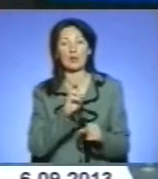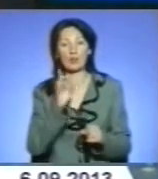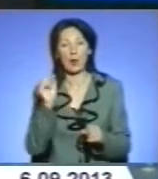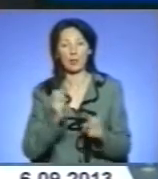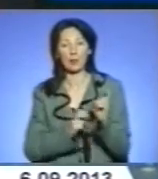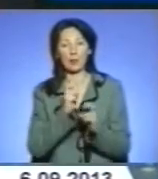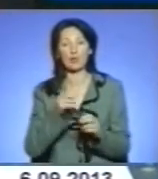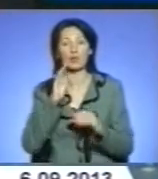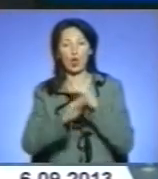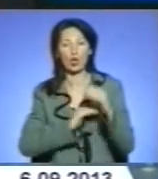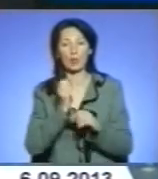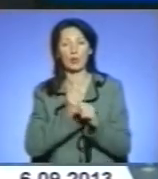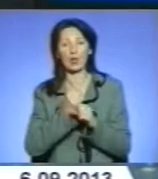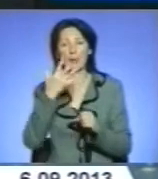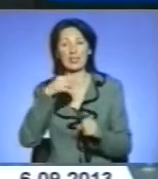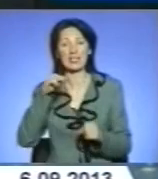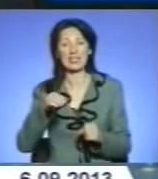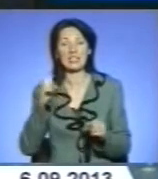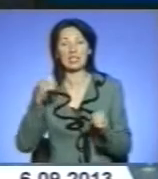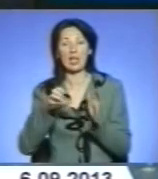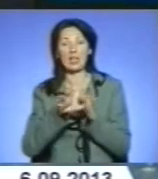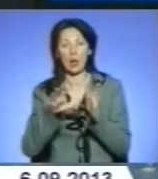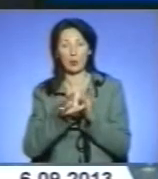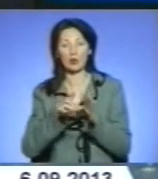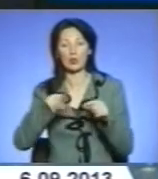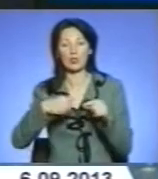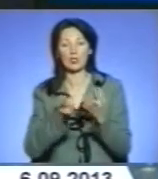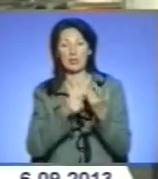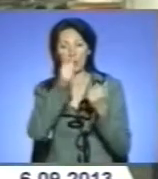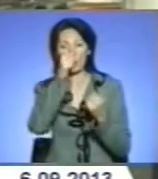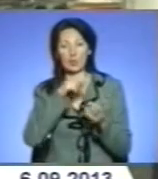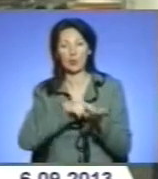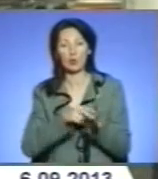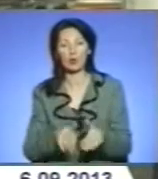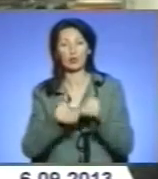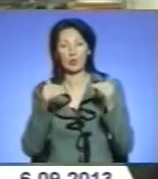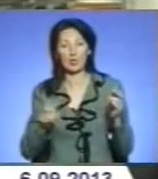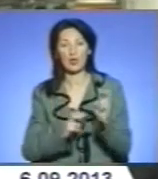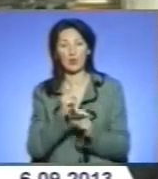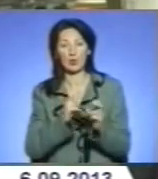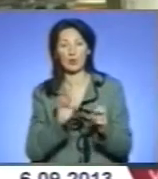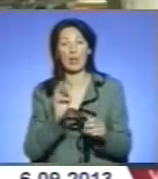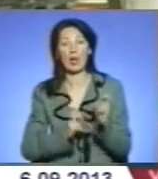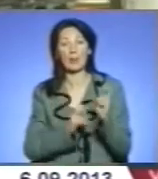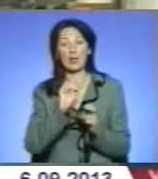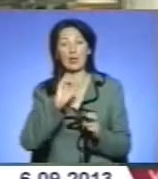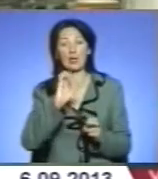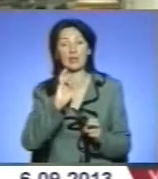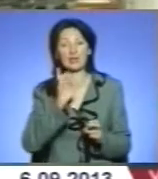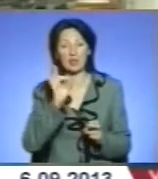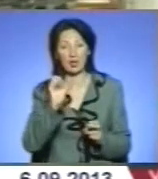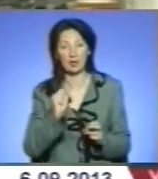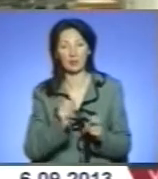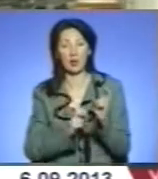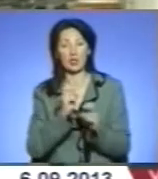тисяч лампочок. Через кілька місяців планують ще збільшити виробництво. На підприємстві «Іскра» у Збаражі наразі